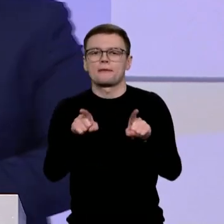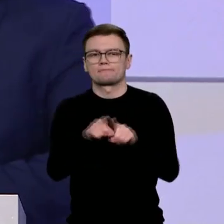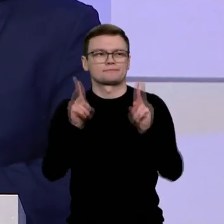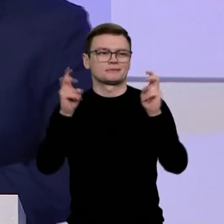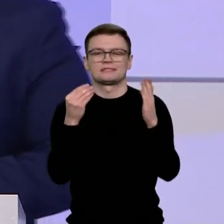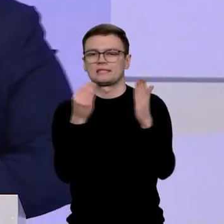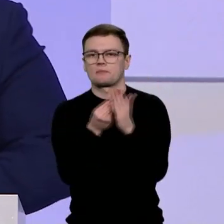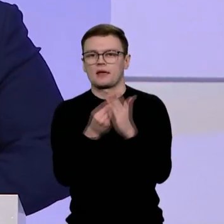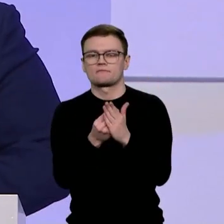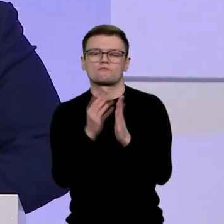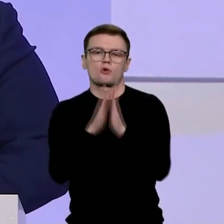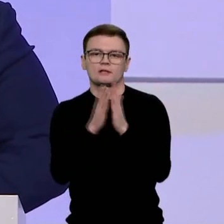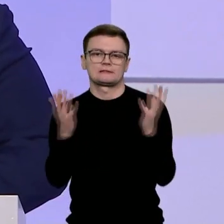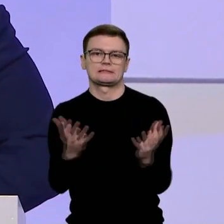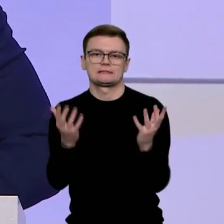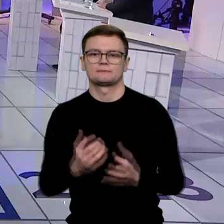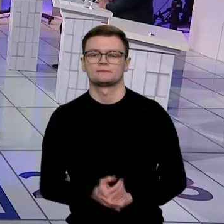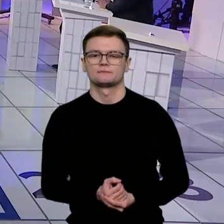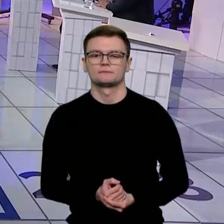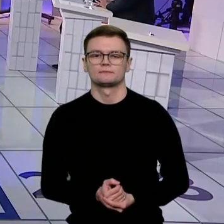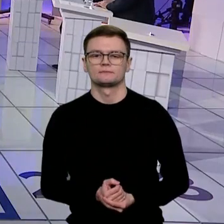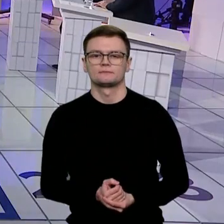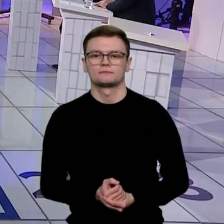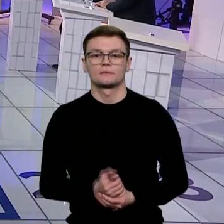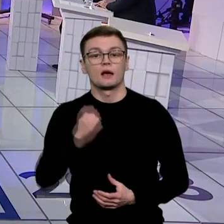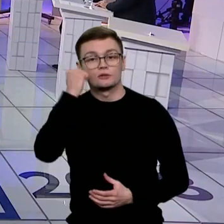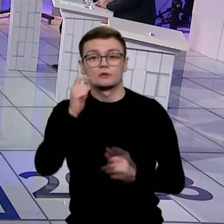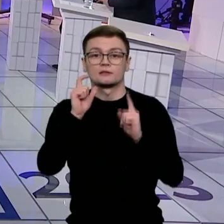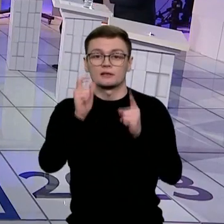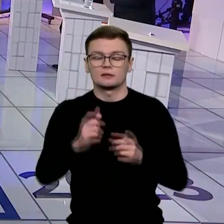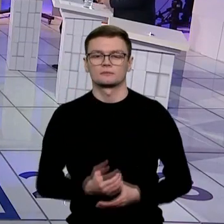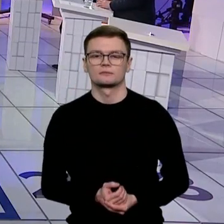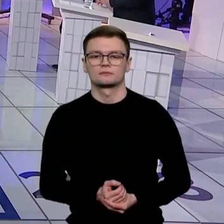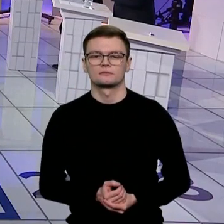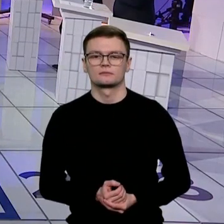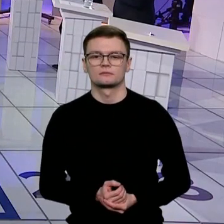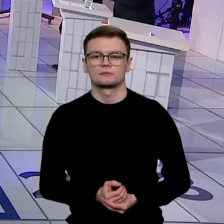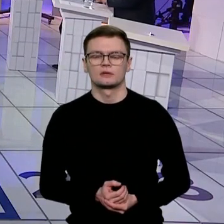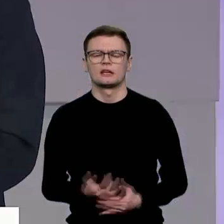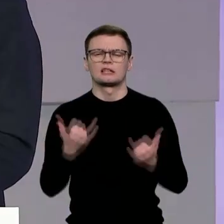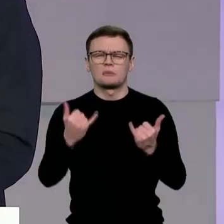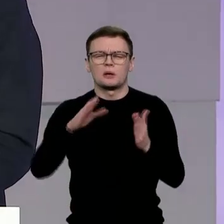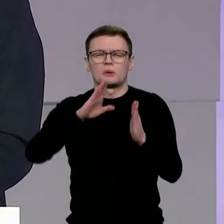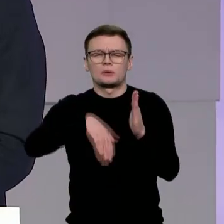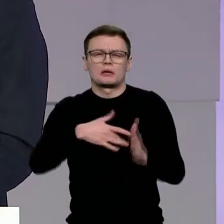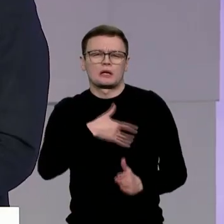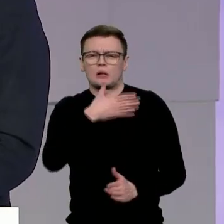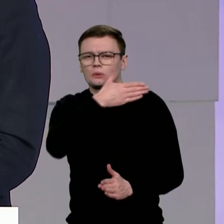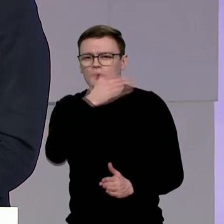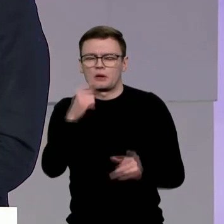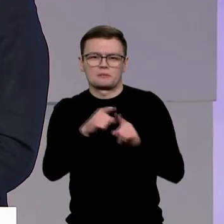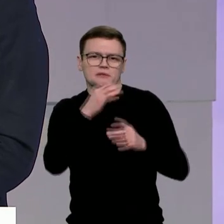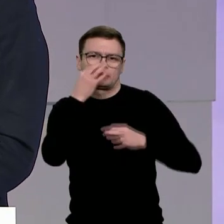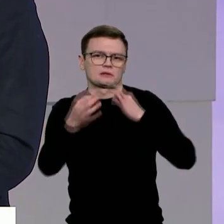motyvacija. Aš turiu taip pat trumpai, jeigu galima. Jo. Nėra vėl taip blogai, kaip galbūt bandytų sipiešti. Na, tarkim,